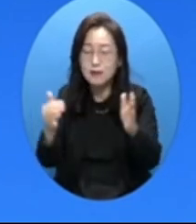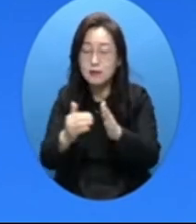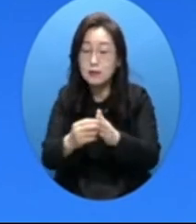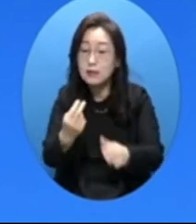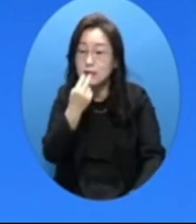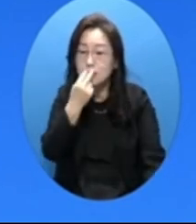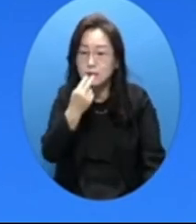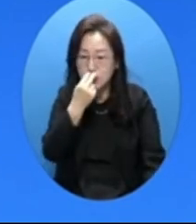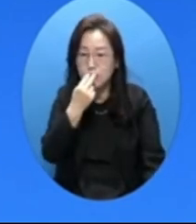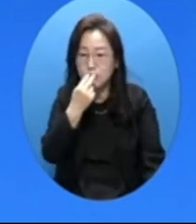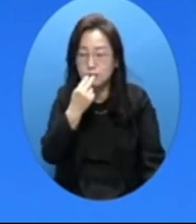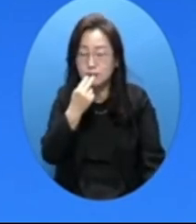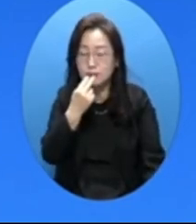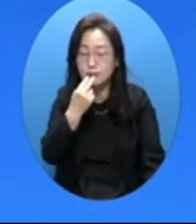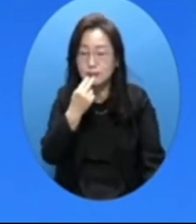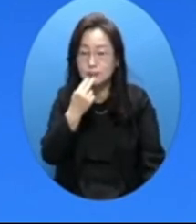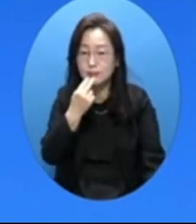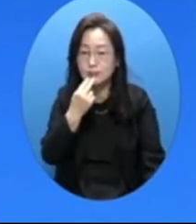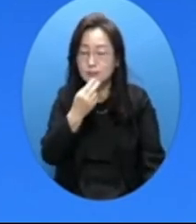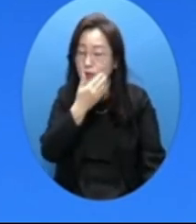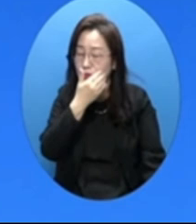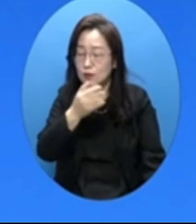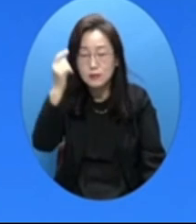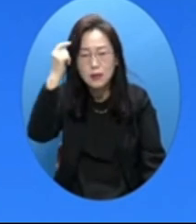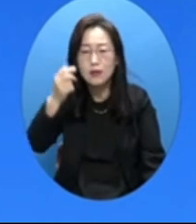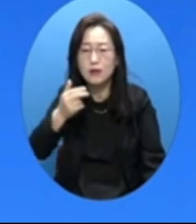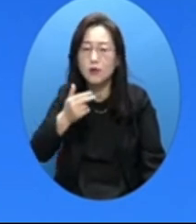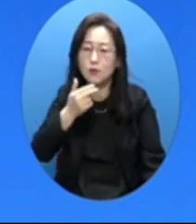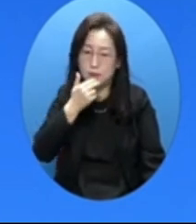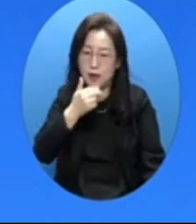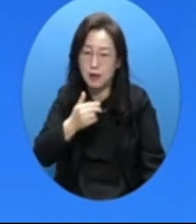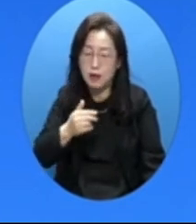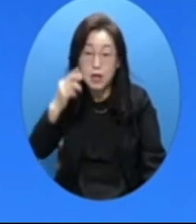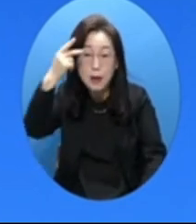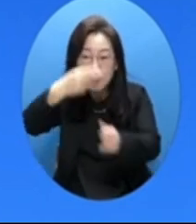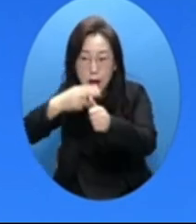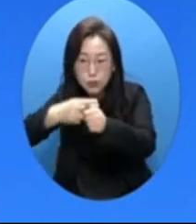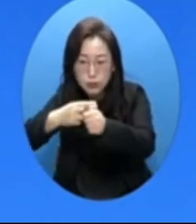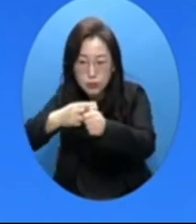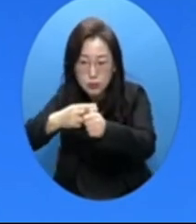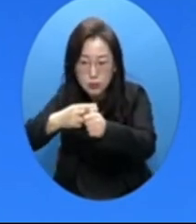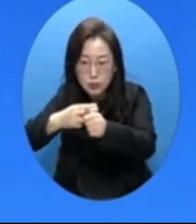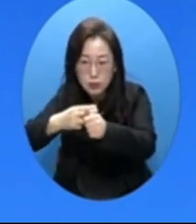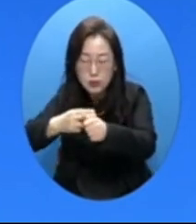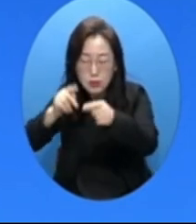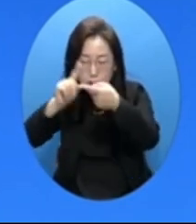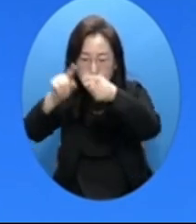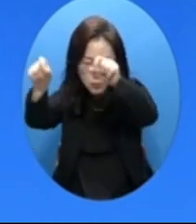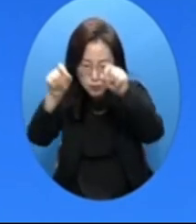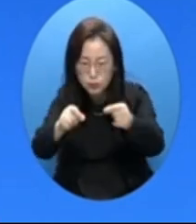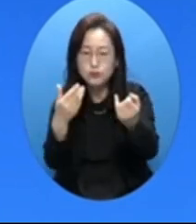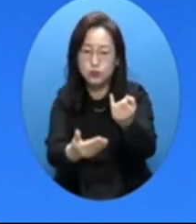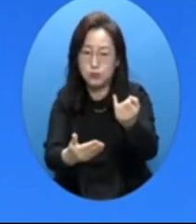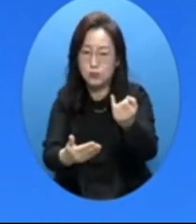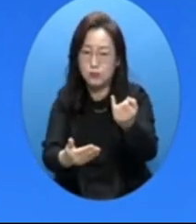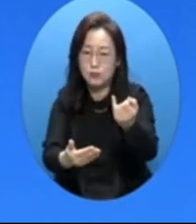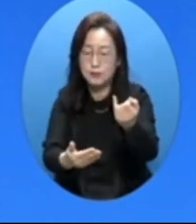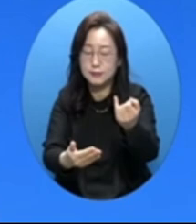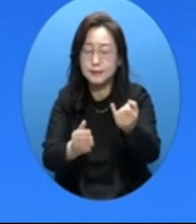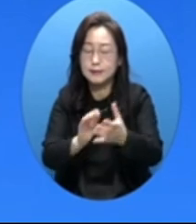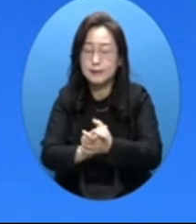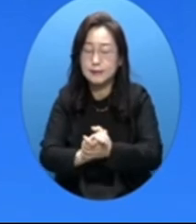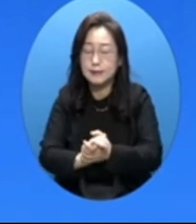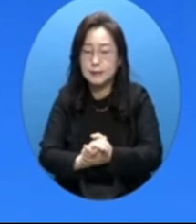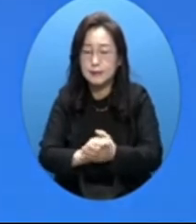목숨조차 않겠다는 사다 버려 고백의 말씀을 주셨습니다 달려가니까 사명을 완성하라는 말씀을 주시면서